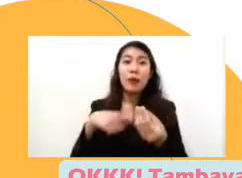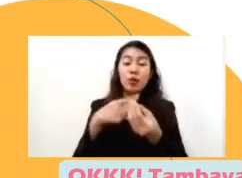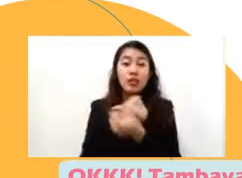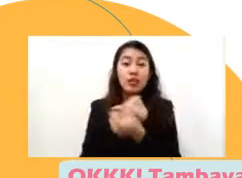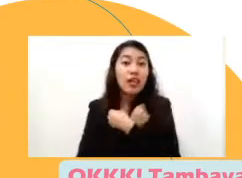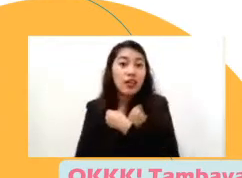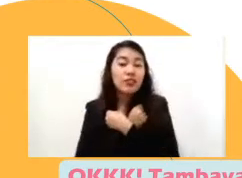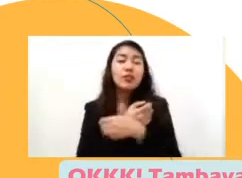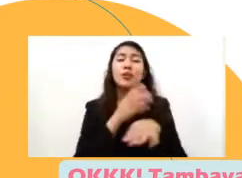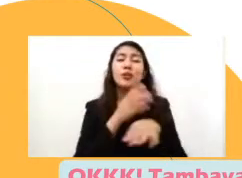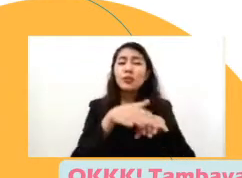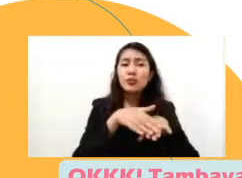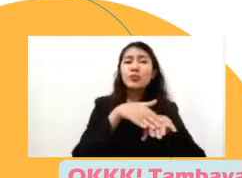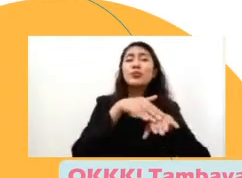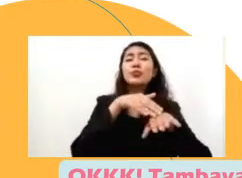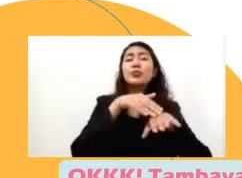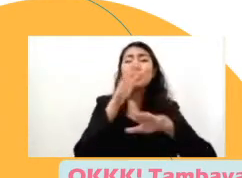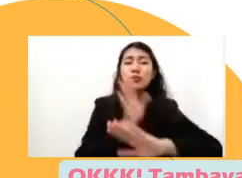it's about